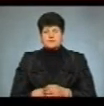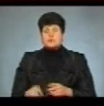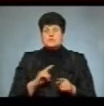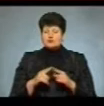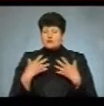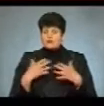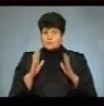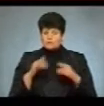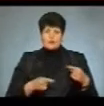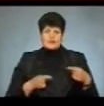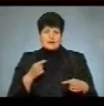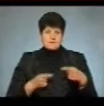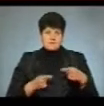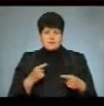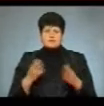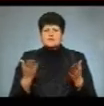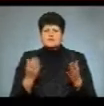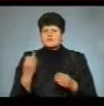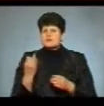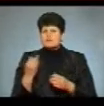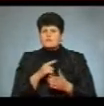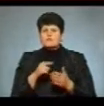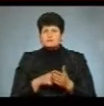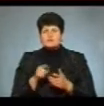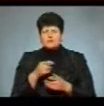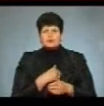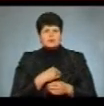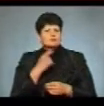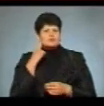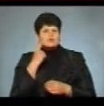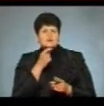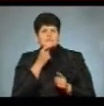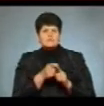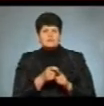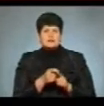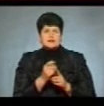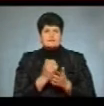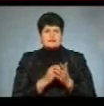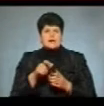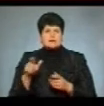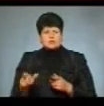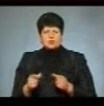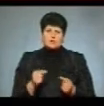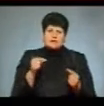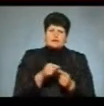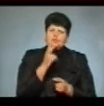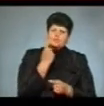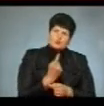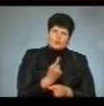будуть дебати. А цікаво, яку відповідь, на яке питання ви хотіли би почути від кандидатів? Когось конкретного чи, можливо, від